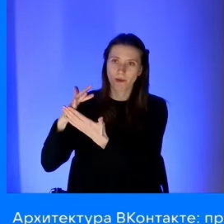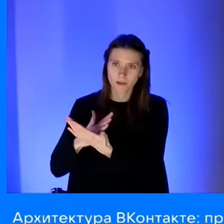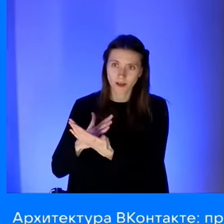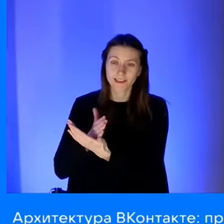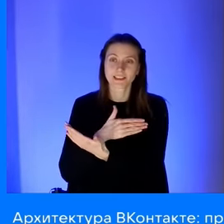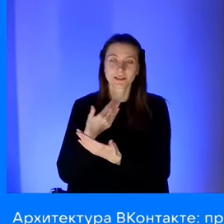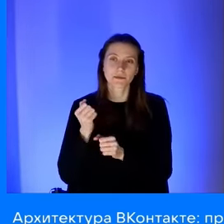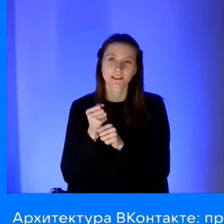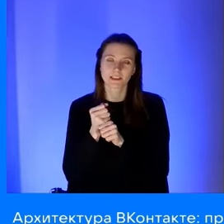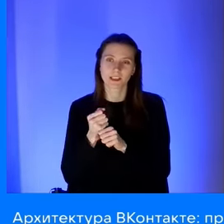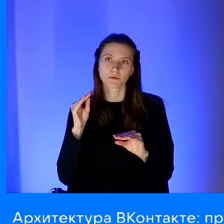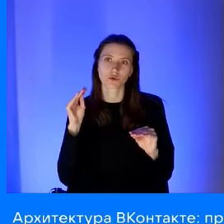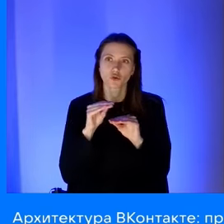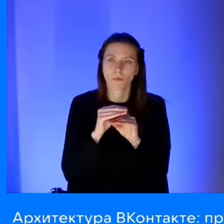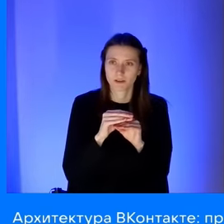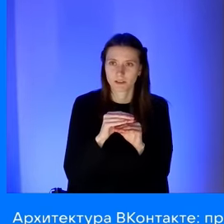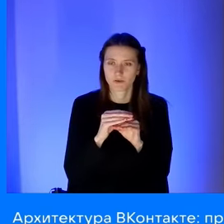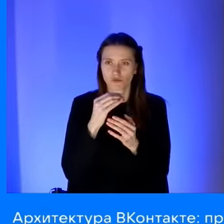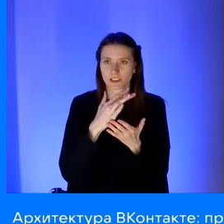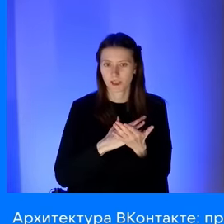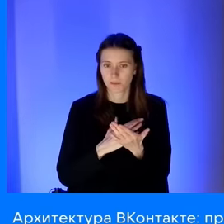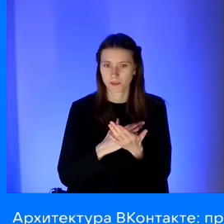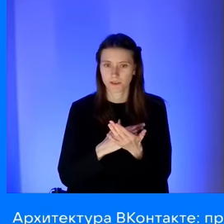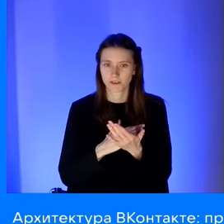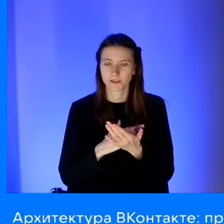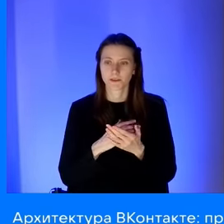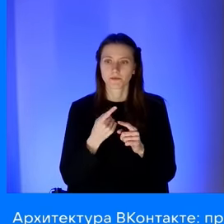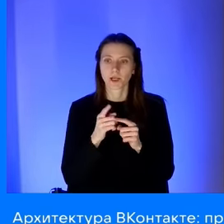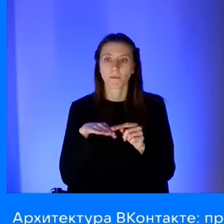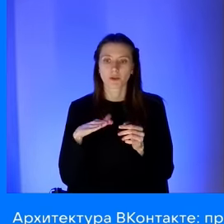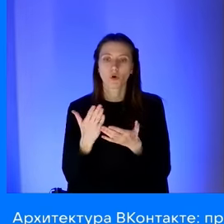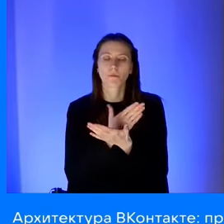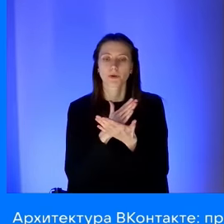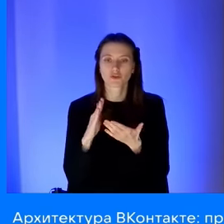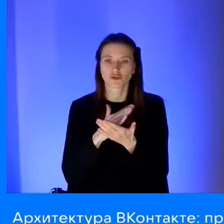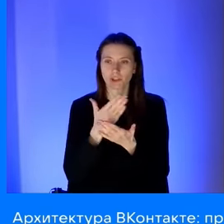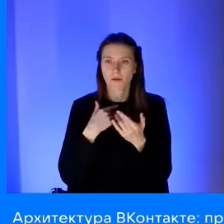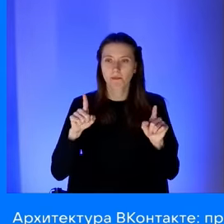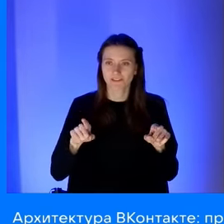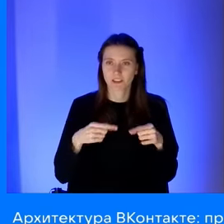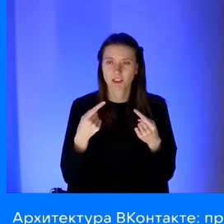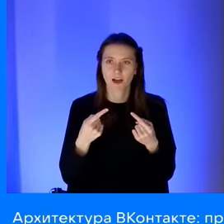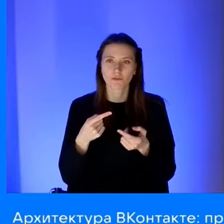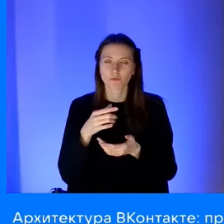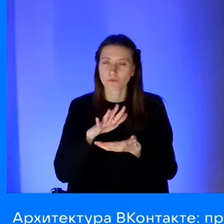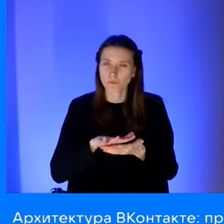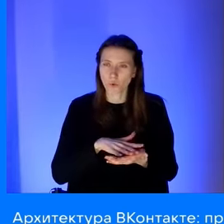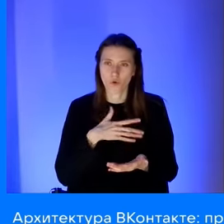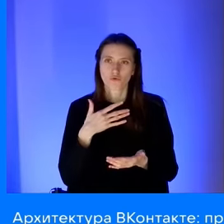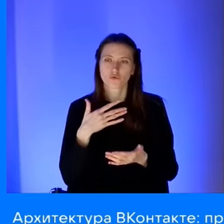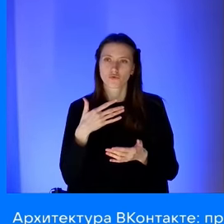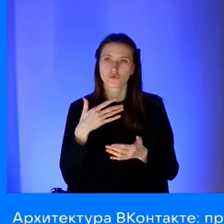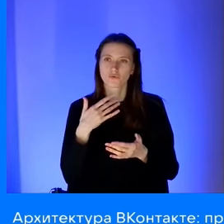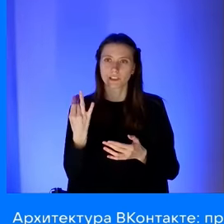вот этот файл где мы проигрываем по частям по операциям мы восстанавливаем полную историю То есть как он